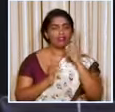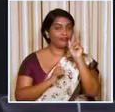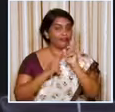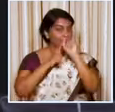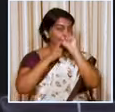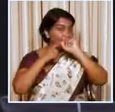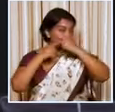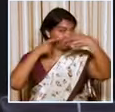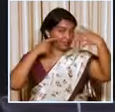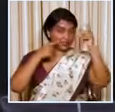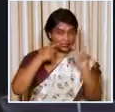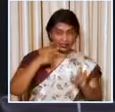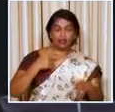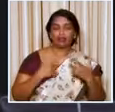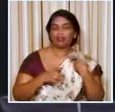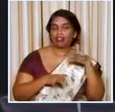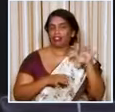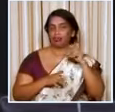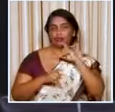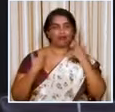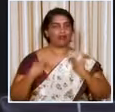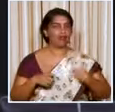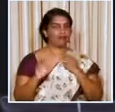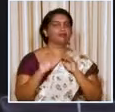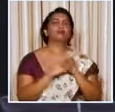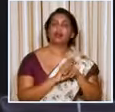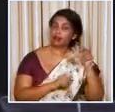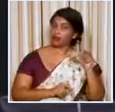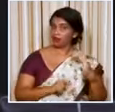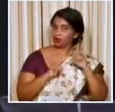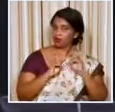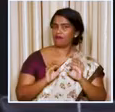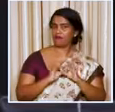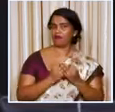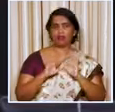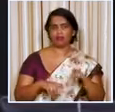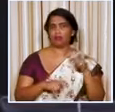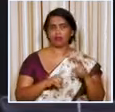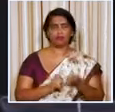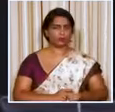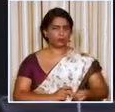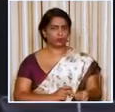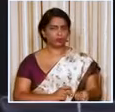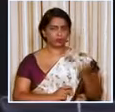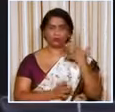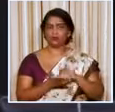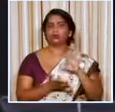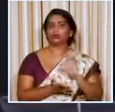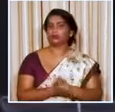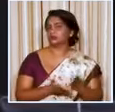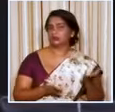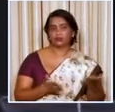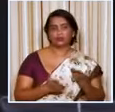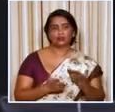ඒ අය ඊට පස්සේ තෝරගන්න එක මගක් තමයි නීති ශාස්ත්‍රය. ඉතින් ඒ වගේ පවුල්වල දරුවන්ට මේ වගේ අධික මිල ගණන් නියම කරාම